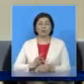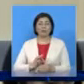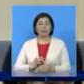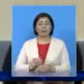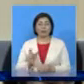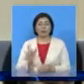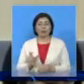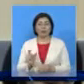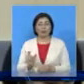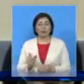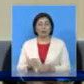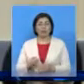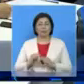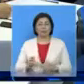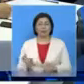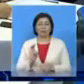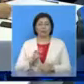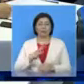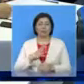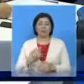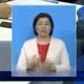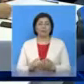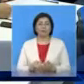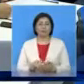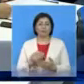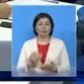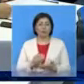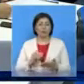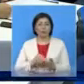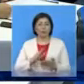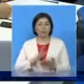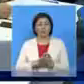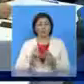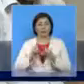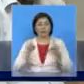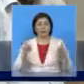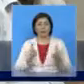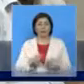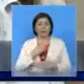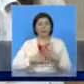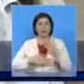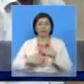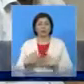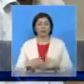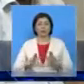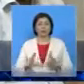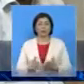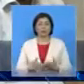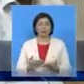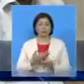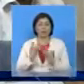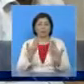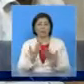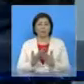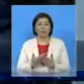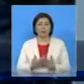әлде де 1-ші тамызға дейін қабылдаймыз. Ал азаматтық хал актілерін тіркеу бөлімінің ғимаратында мүмкіндігі шектеулі жандардың жағдайы ескерілмеген,